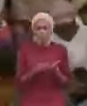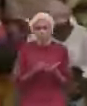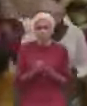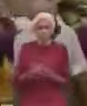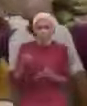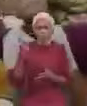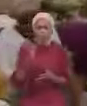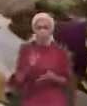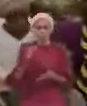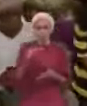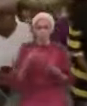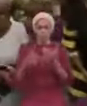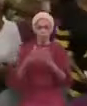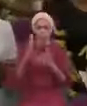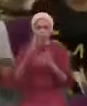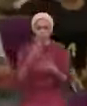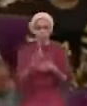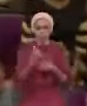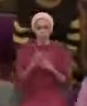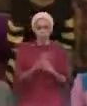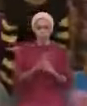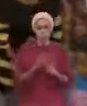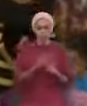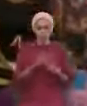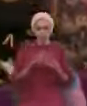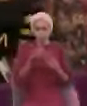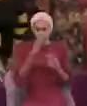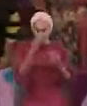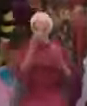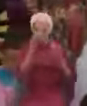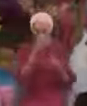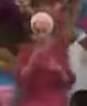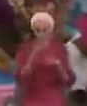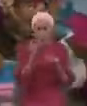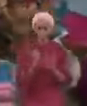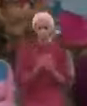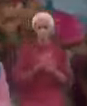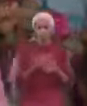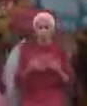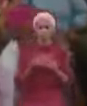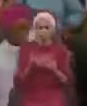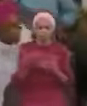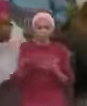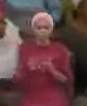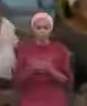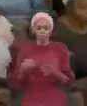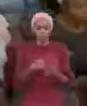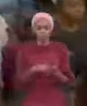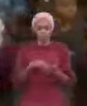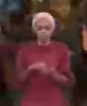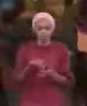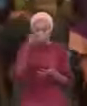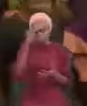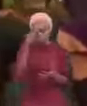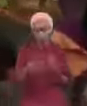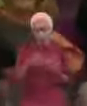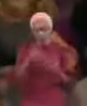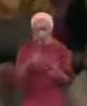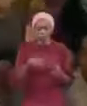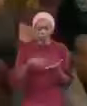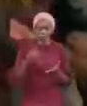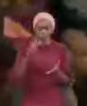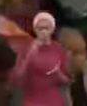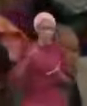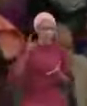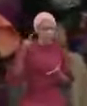obéissant à tout ce que nous avons reçu payant nous pay